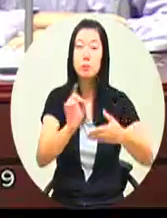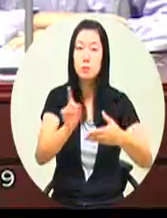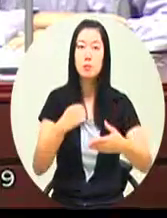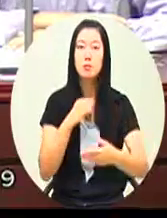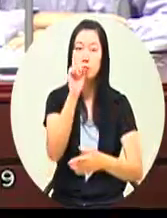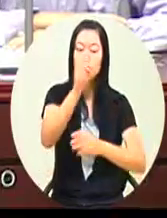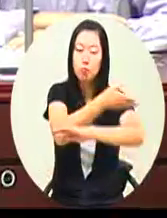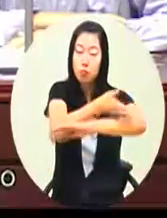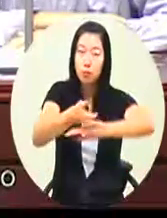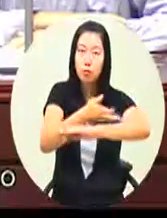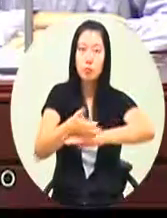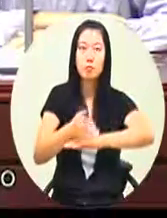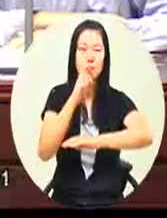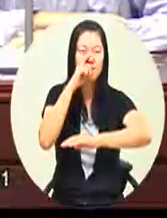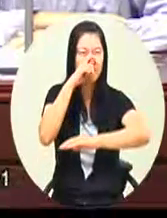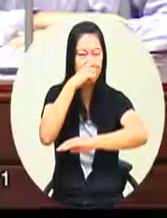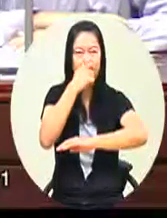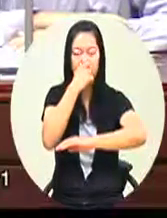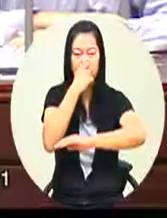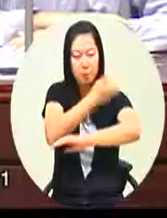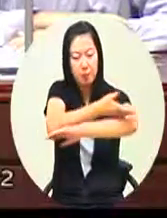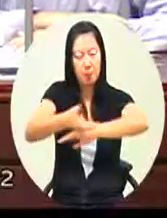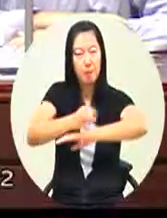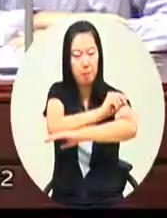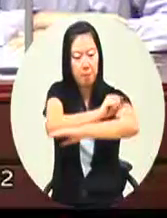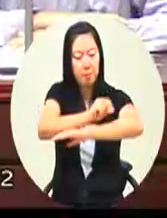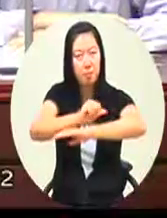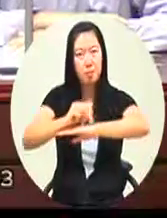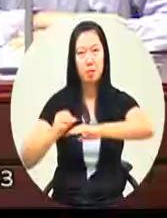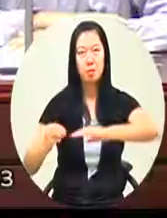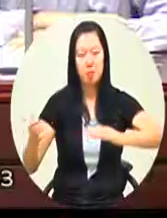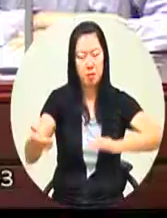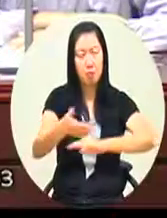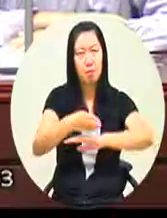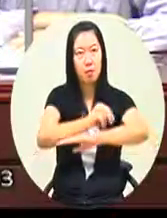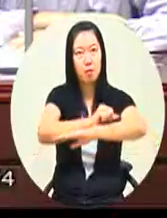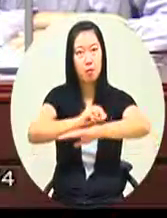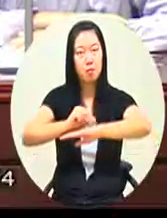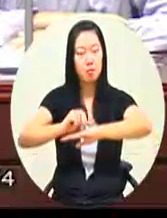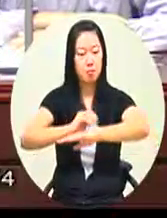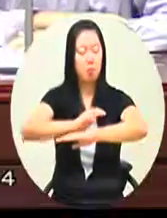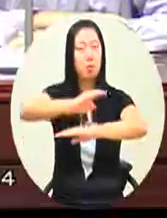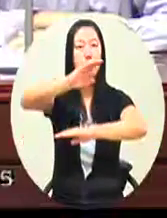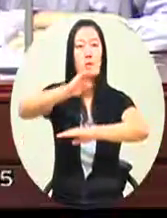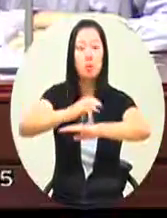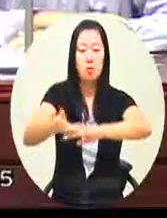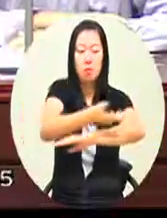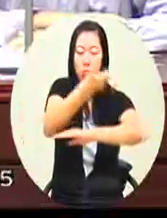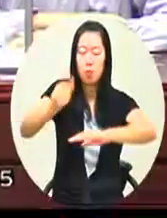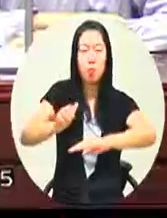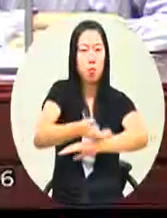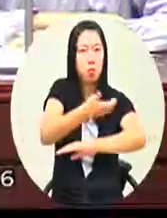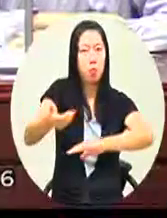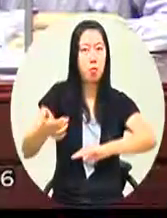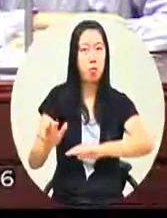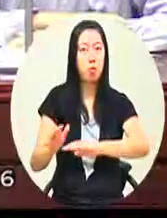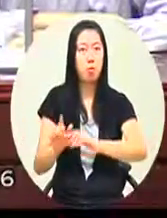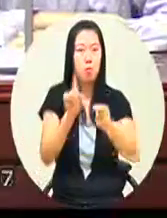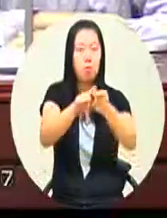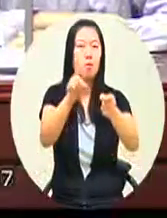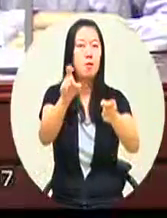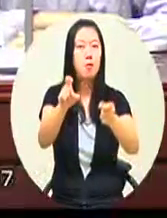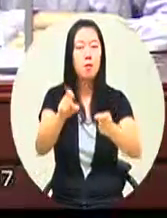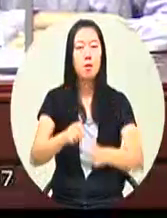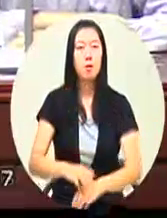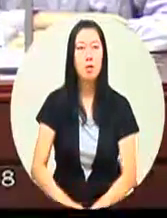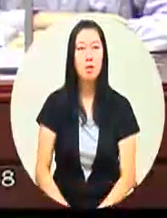道的淤积啦，淤积的量吼，最近这几冬的清淤的量无断达到遐尼济，所